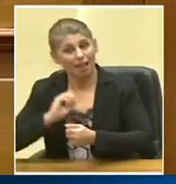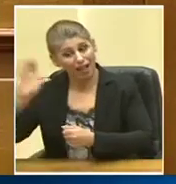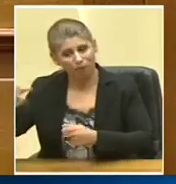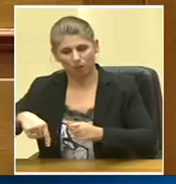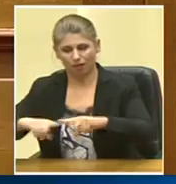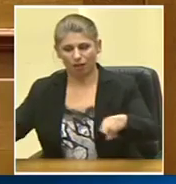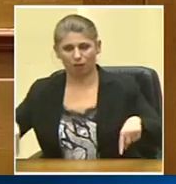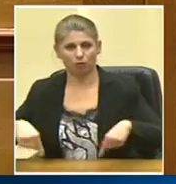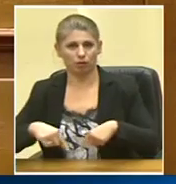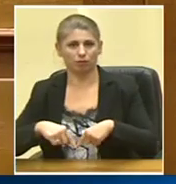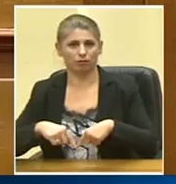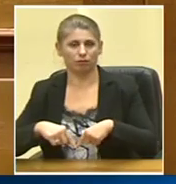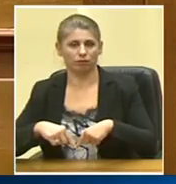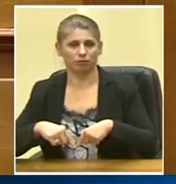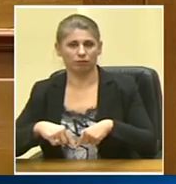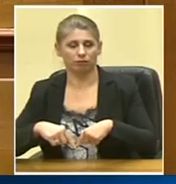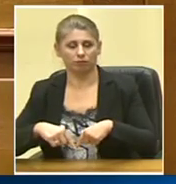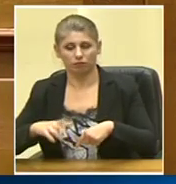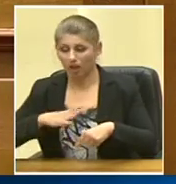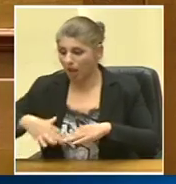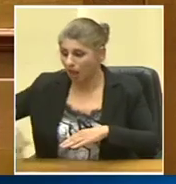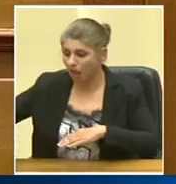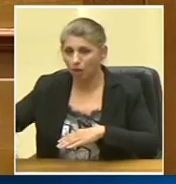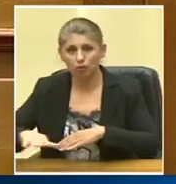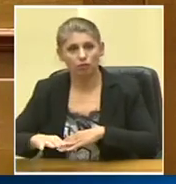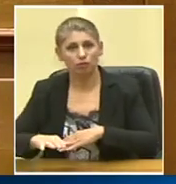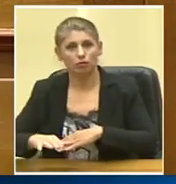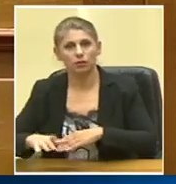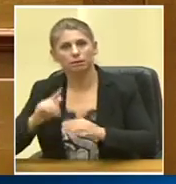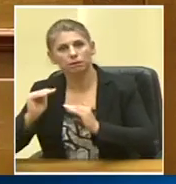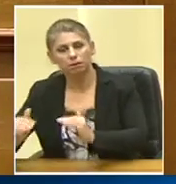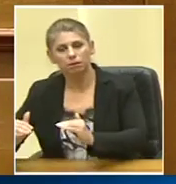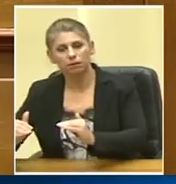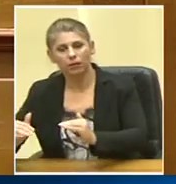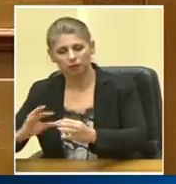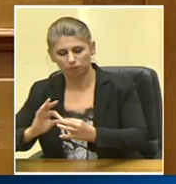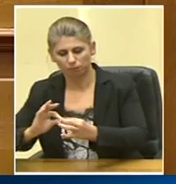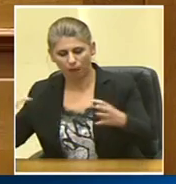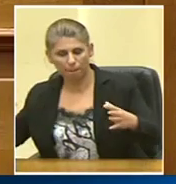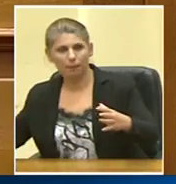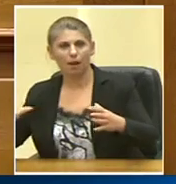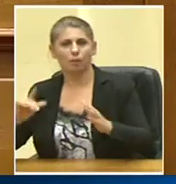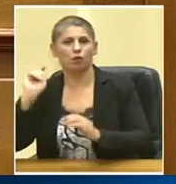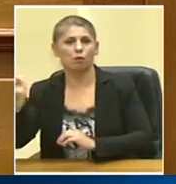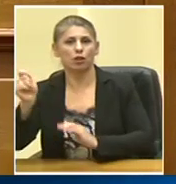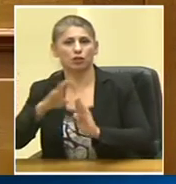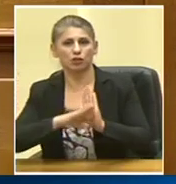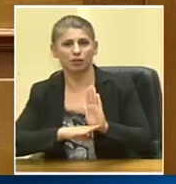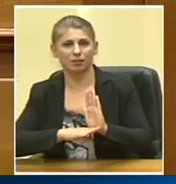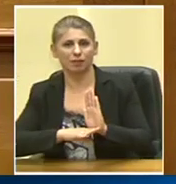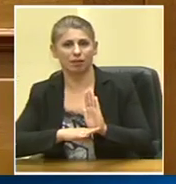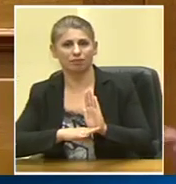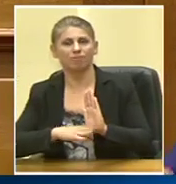αίθουσα. Ο λαός παρέμεινε ξεκομμένος από το πολιτικό σύστημα και έχασε